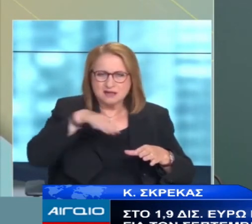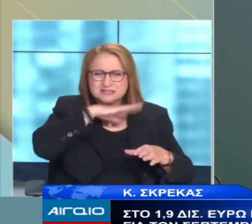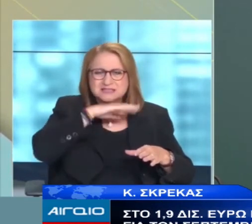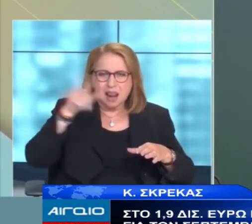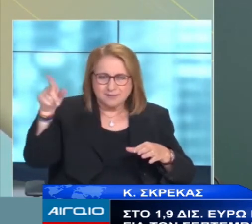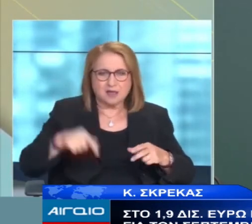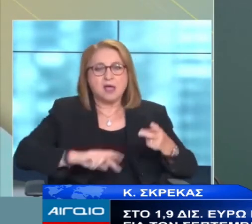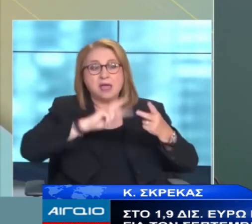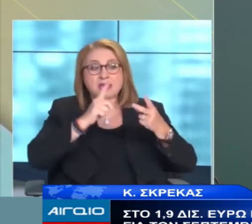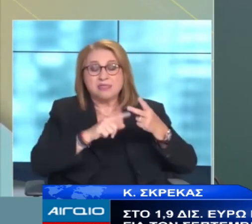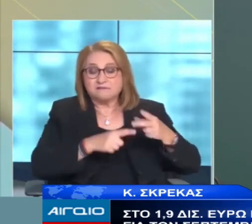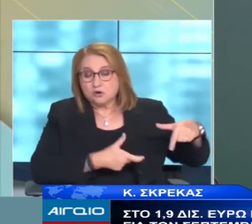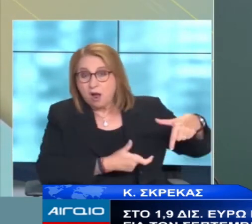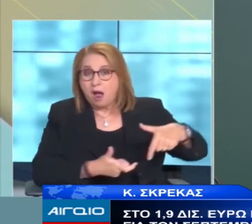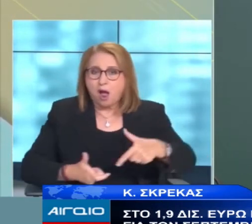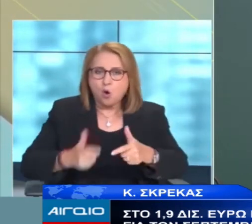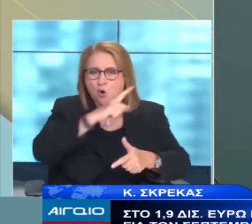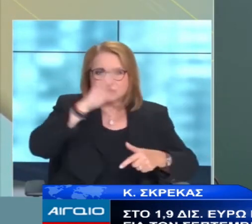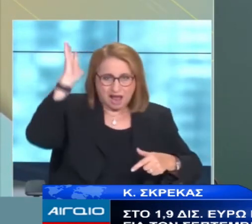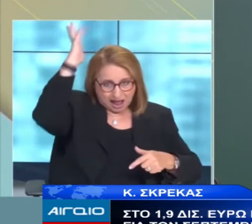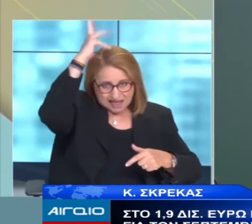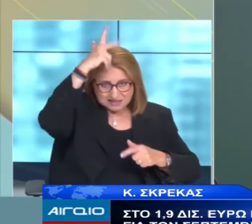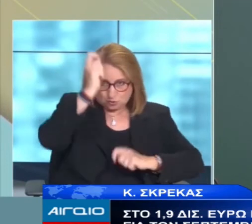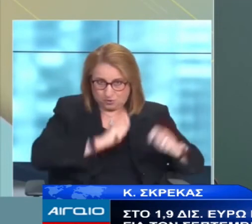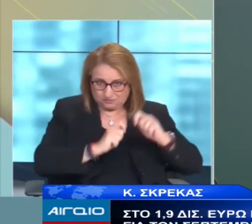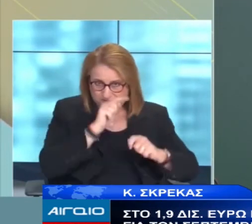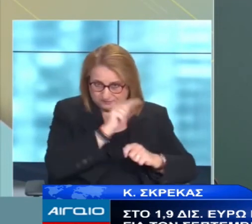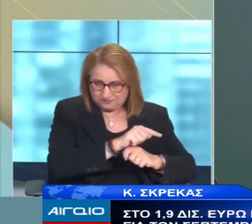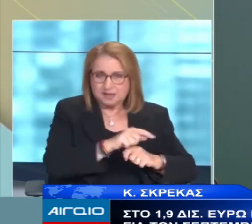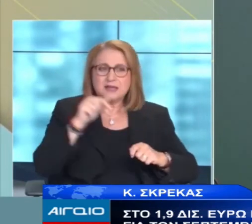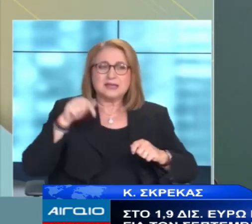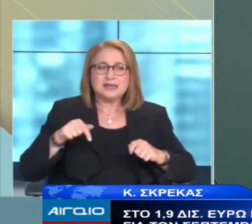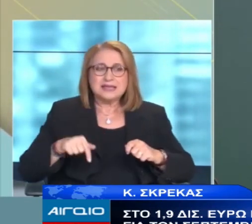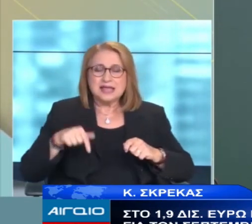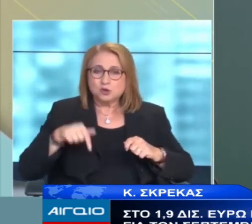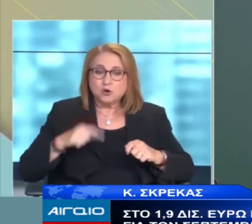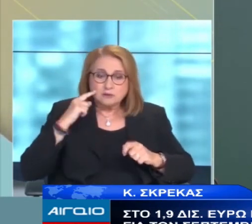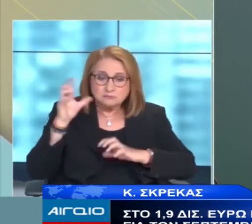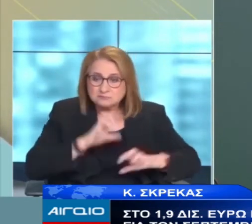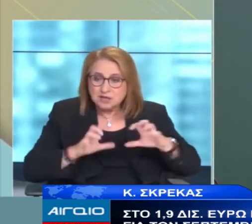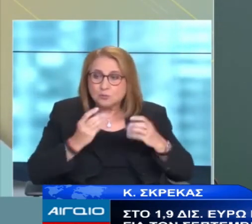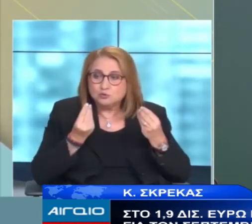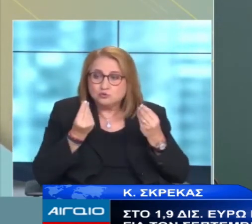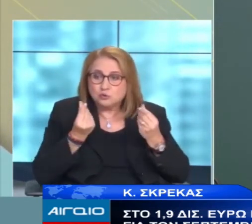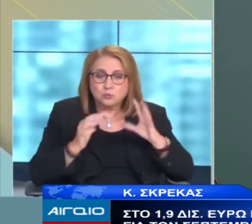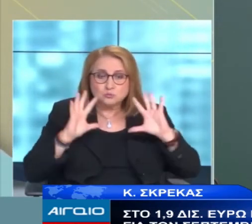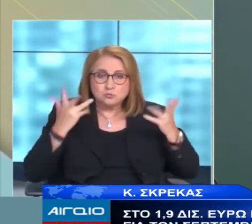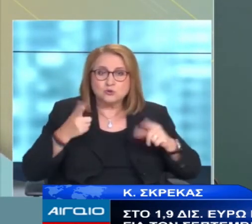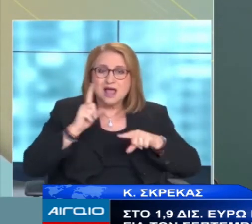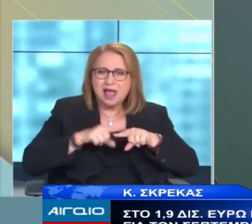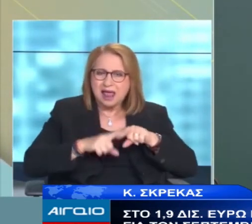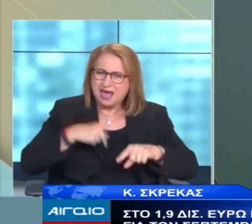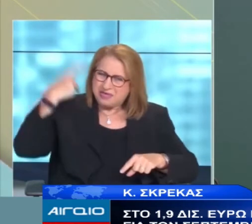η αλματώδης αύξηση στην κατασκευή ανανεώσιμων πηγών ενέργειας και ο διπλασιασμός της λιγνητικής παραγωγής. Και